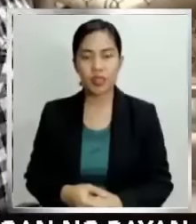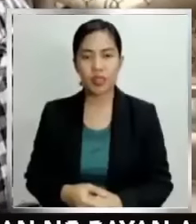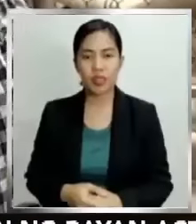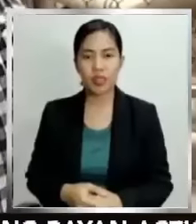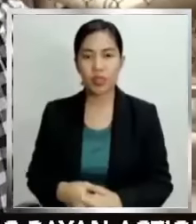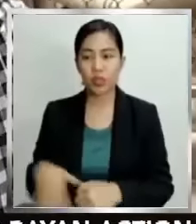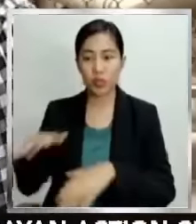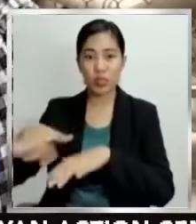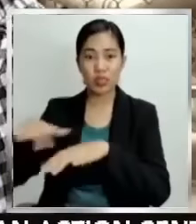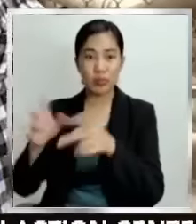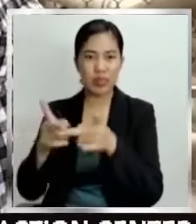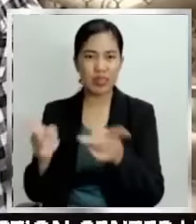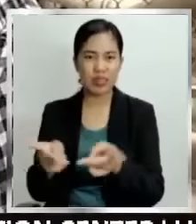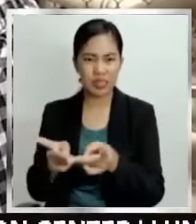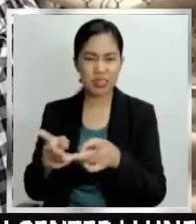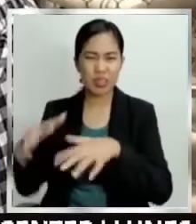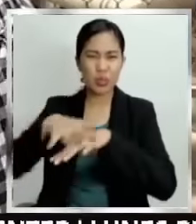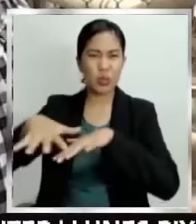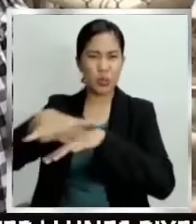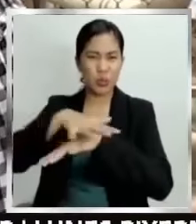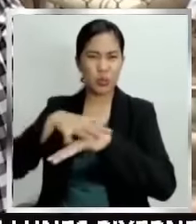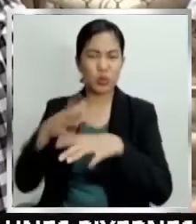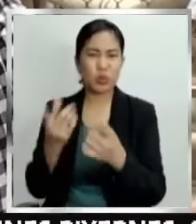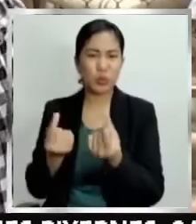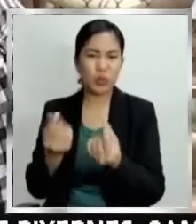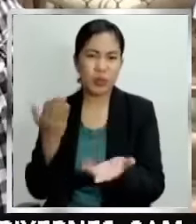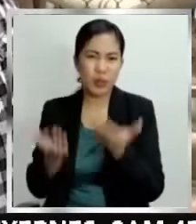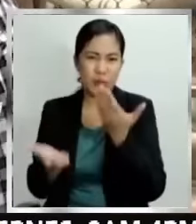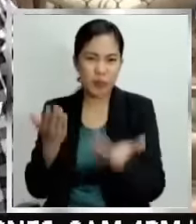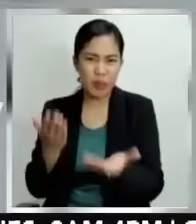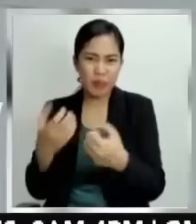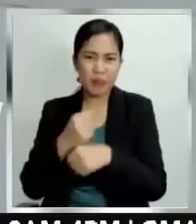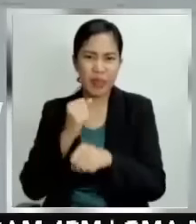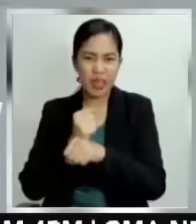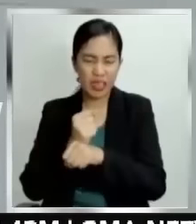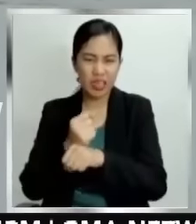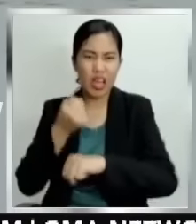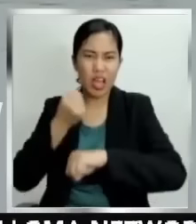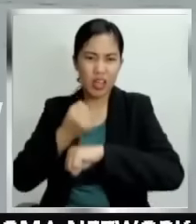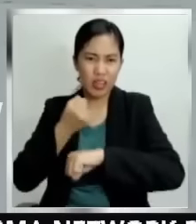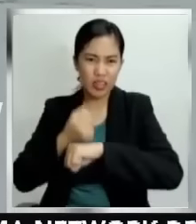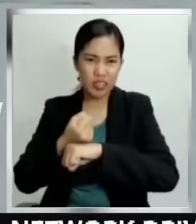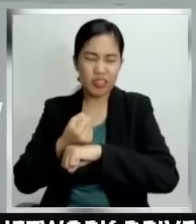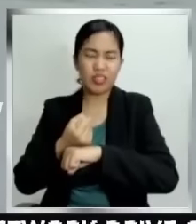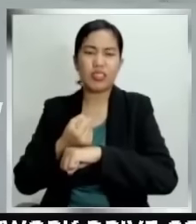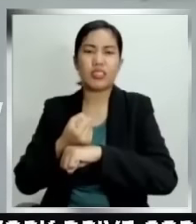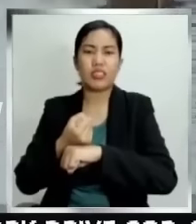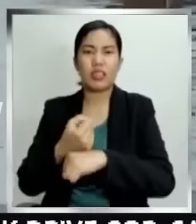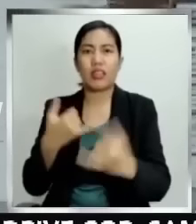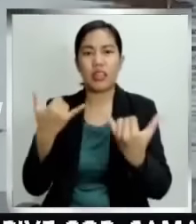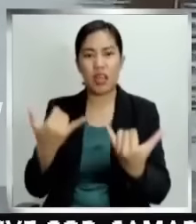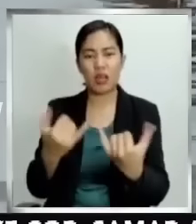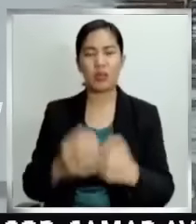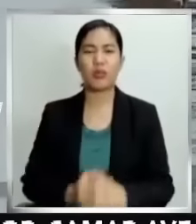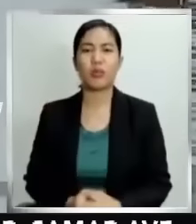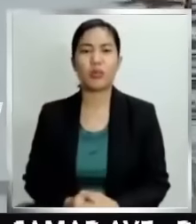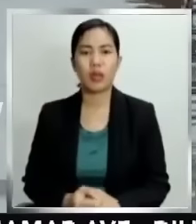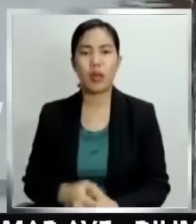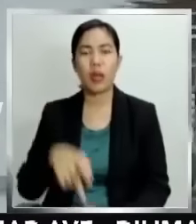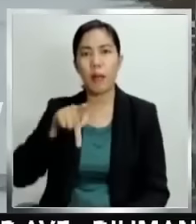siguro parang inaano nila yung lupa para tumigas pa dahil malambot kasi. Kine-question ito ng pamalakaya. Dapat wala